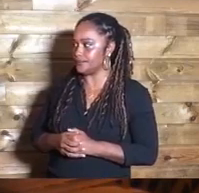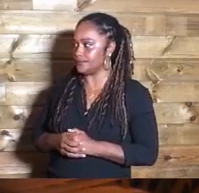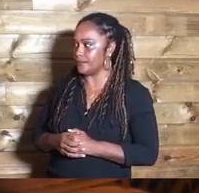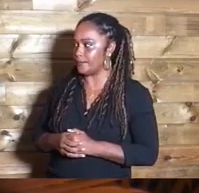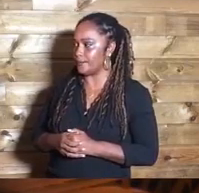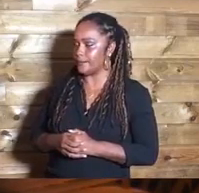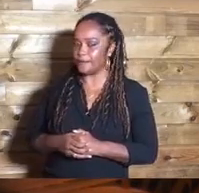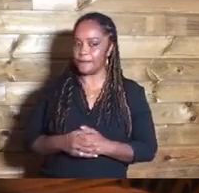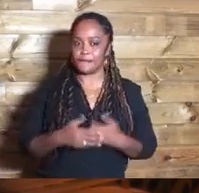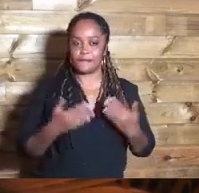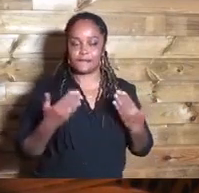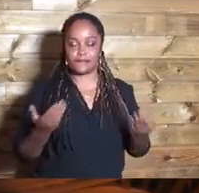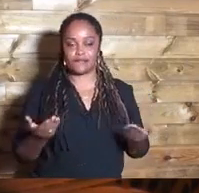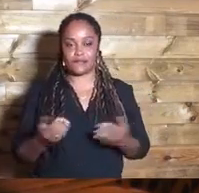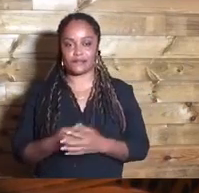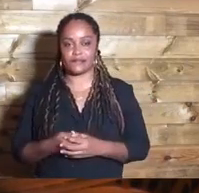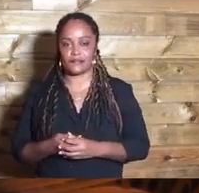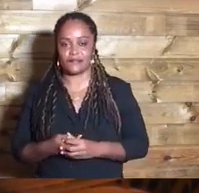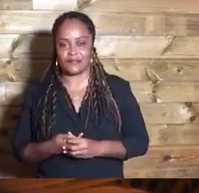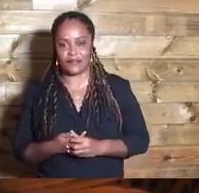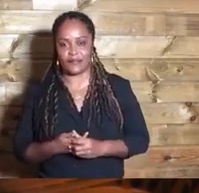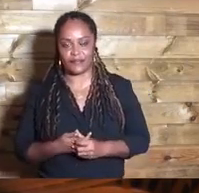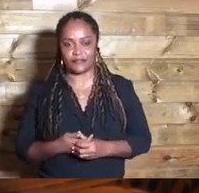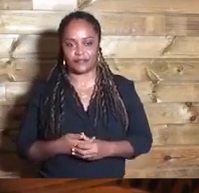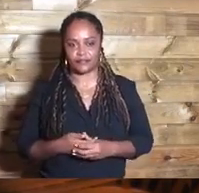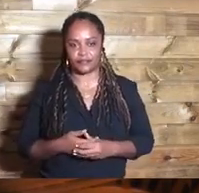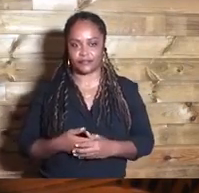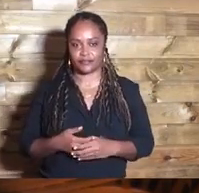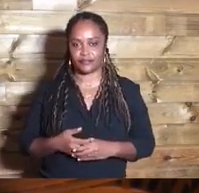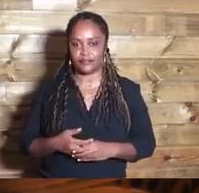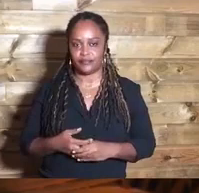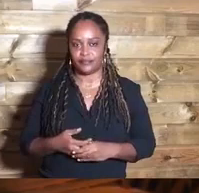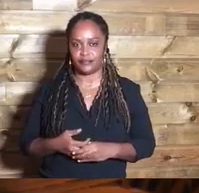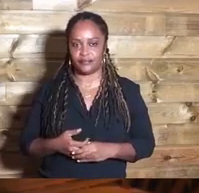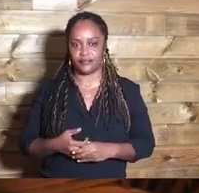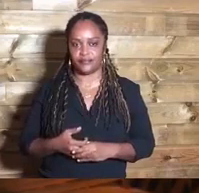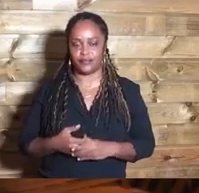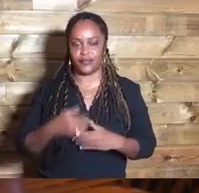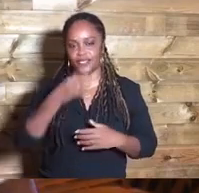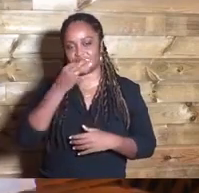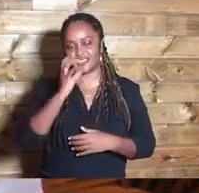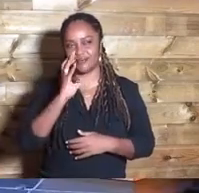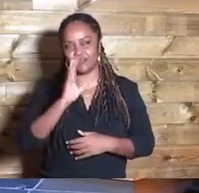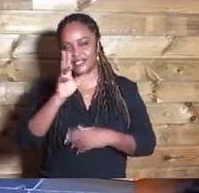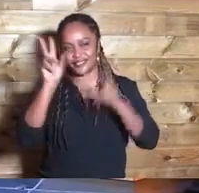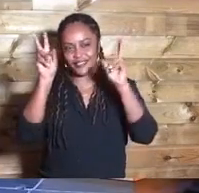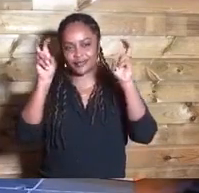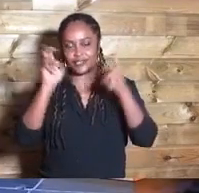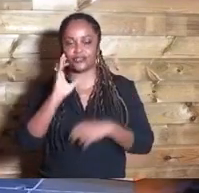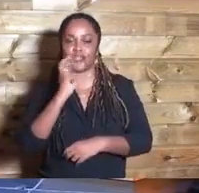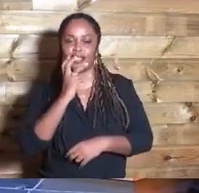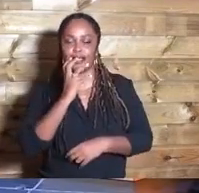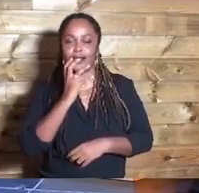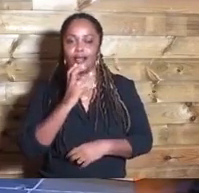Non, parole, quand il ne faut pas regarder, il ne faut pas regarder Goussa Pata Bouquet pour Baye porter charge. Bon, s'il n'a pas bien